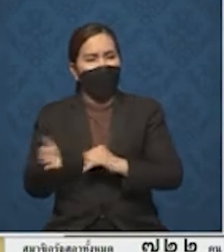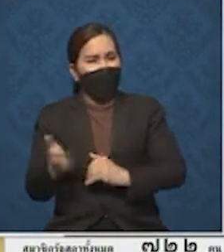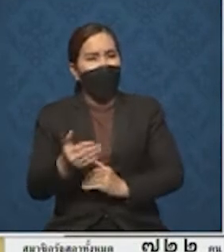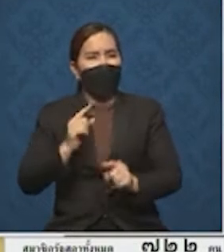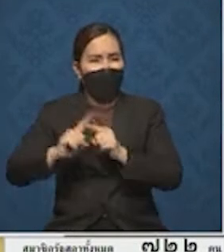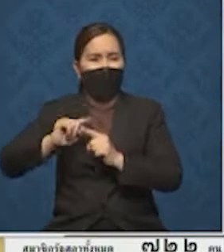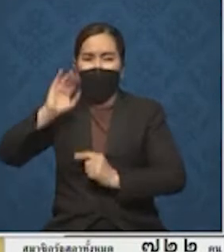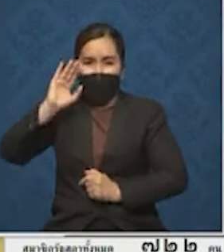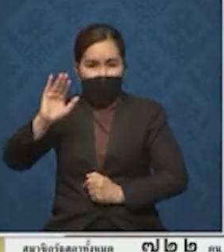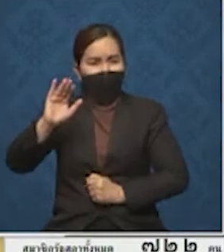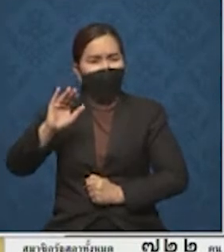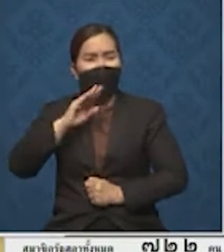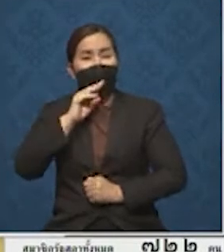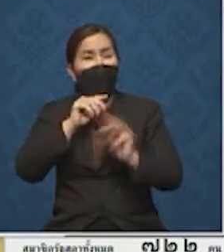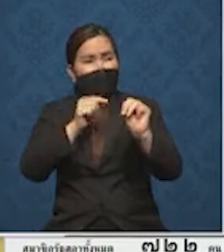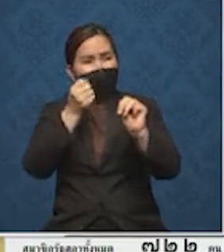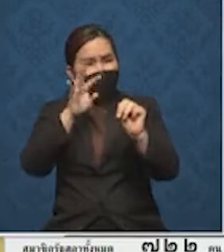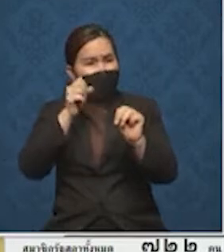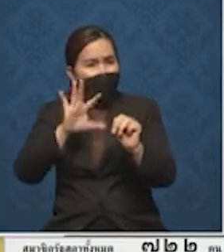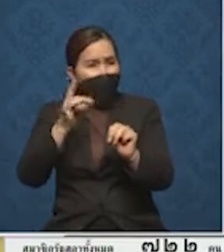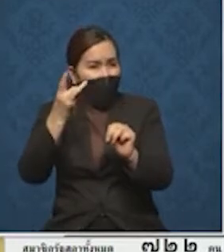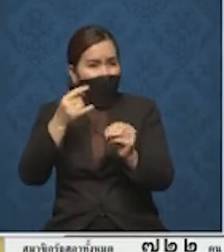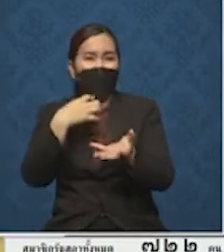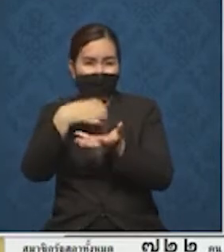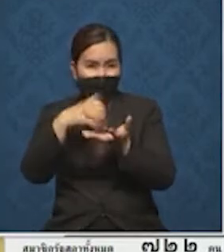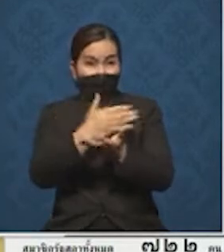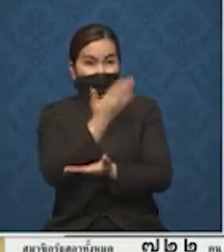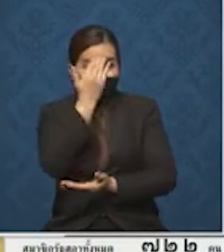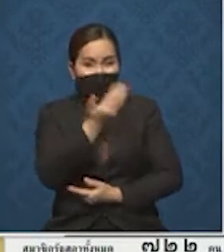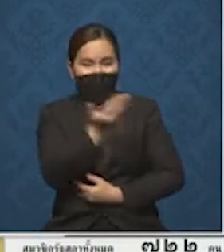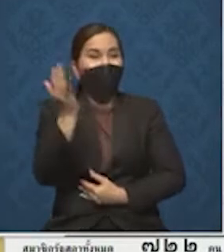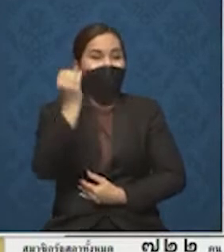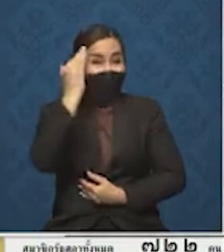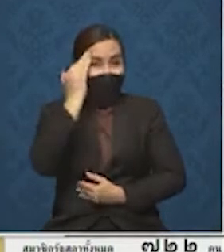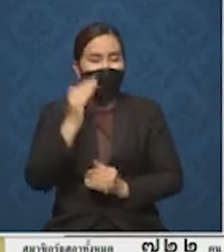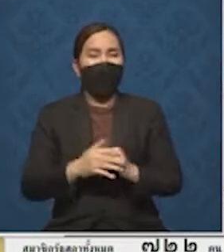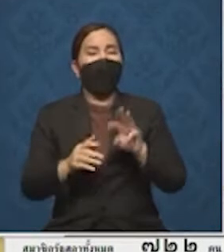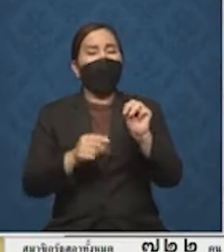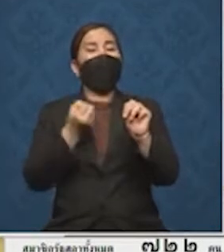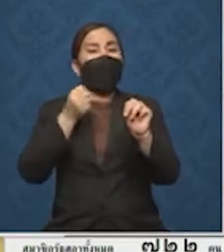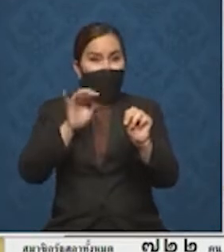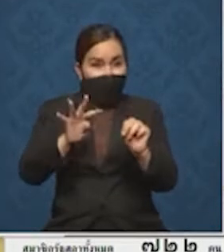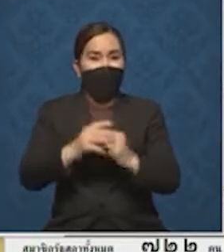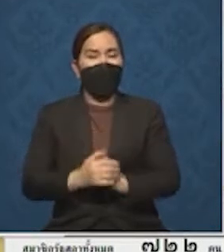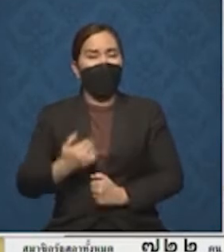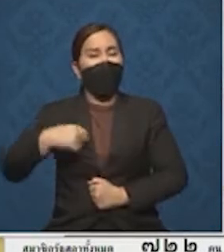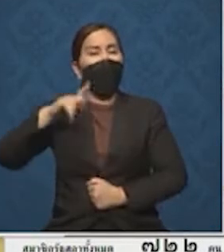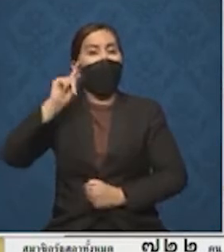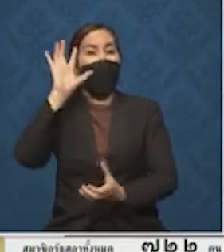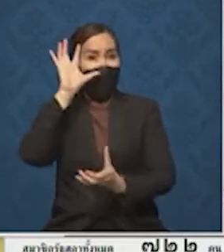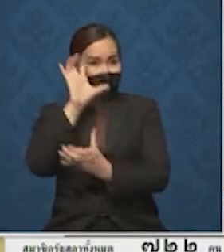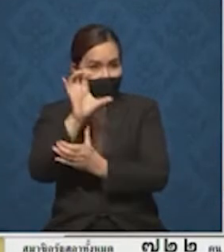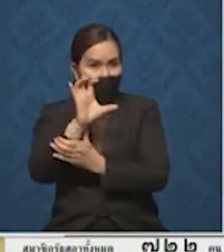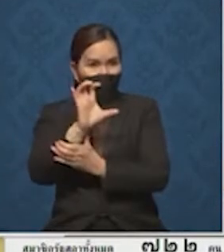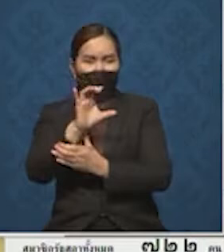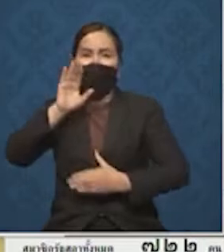ื่อจะให้ทราบในมาตา 14 นั้น ระบูว่าข้อบงครับ ต้องไม่มีรัษณ